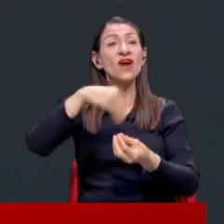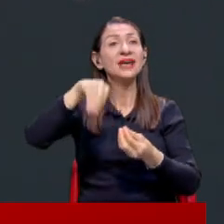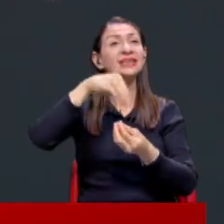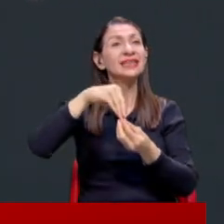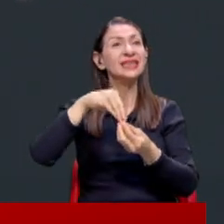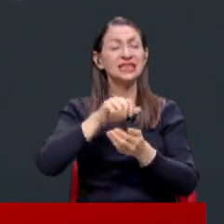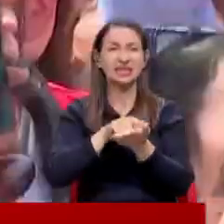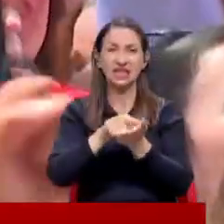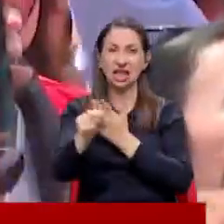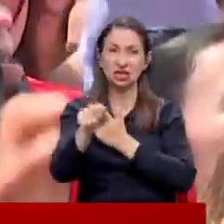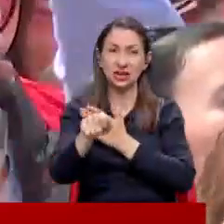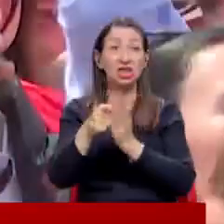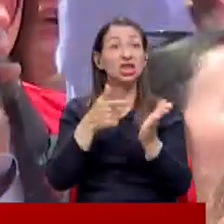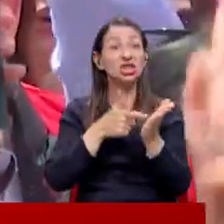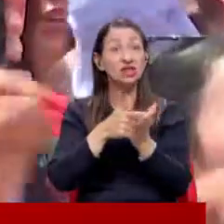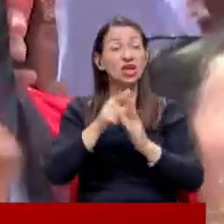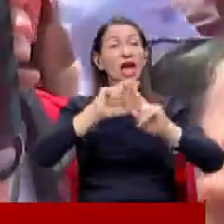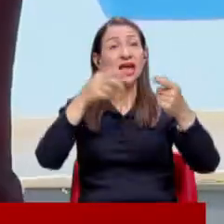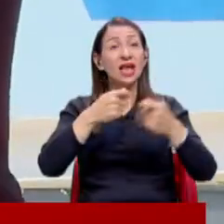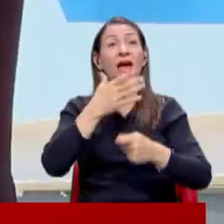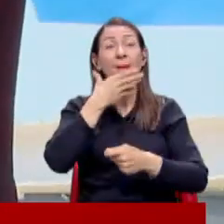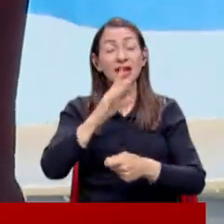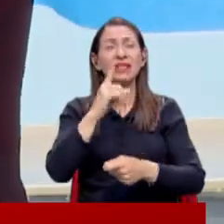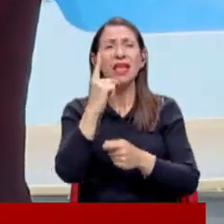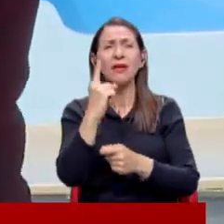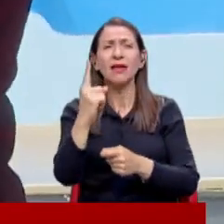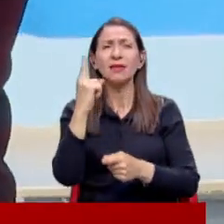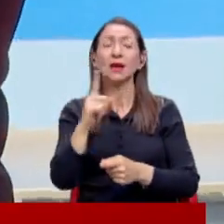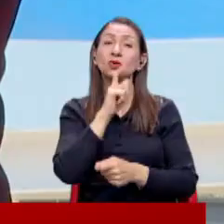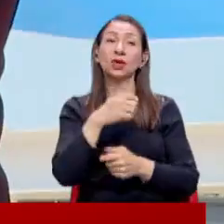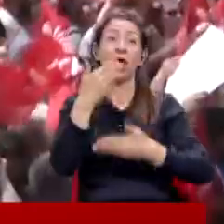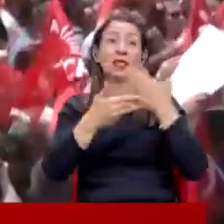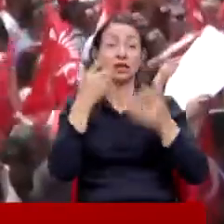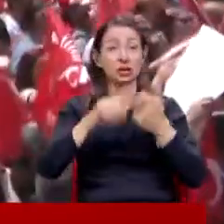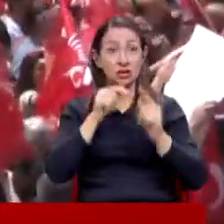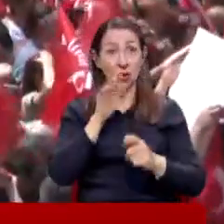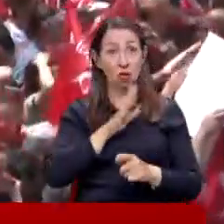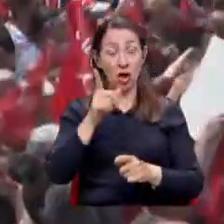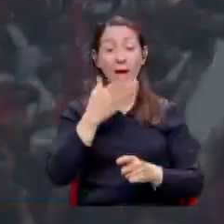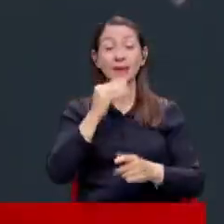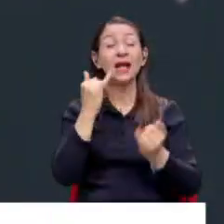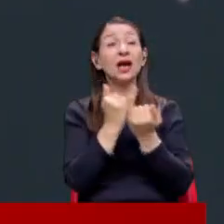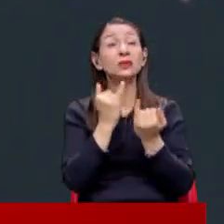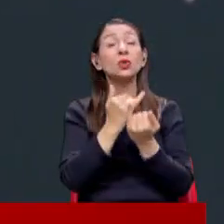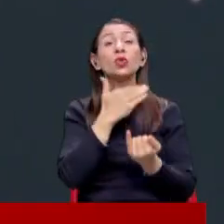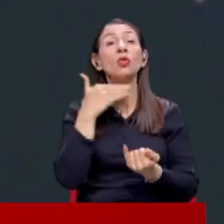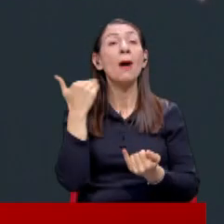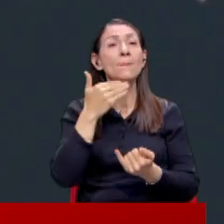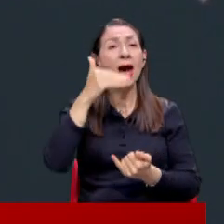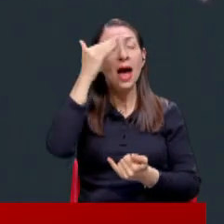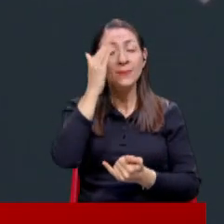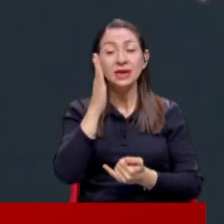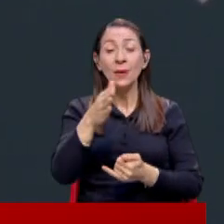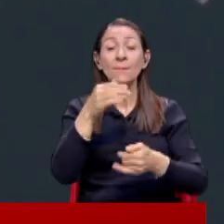faizleri sileceğiz. Çiftçiden esnafa, emekliye tek tek vaatlerini anlattı Kılıçdaroğlu. Emekli kardeşim, Kurban Bayramı'nda